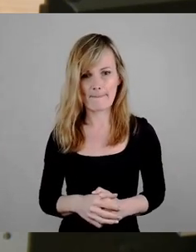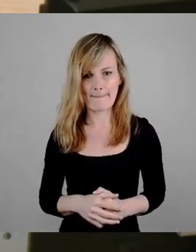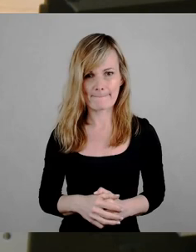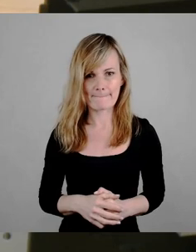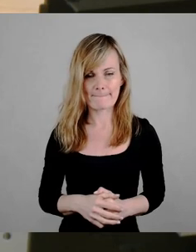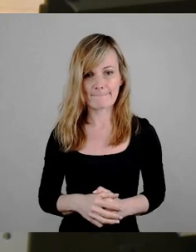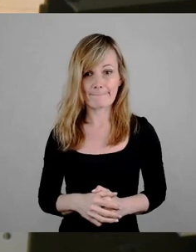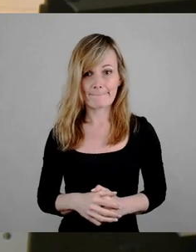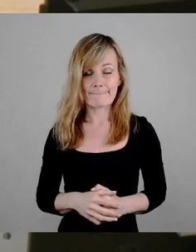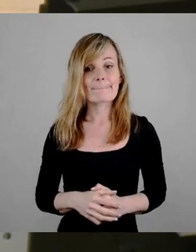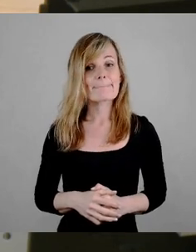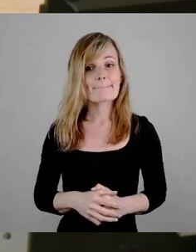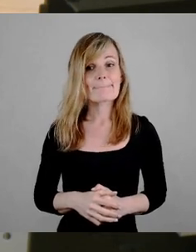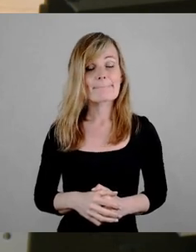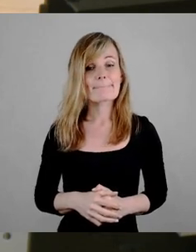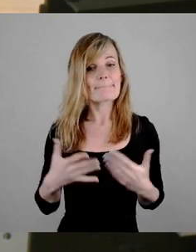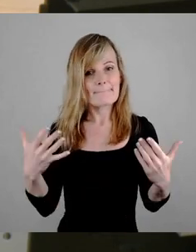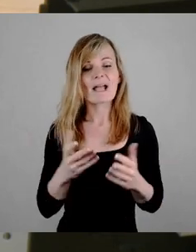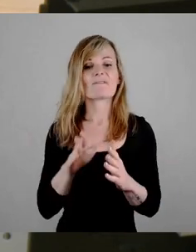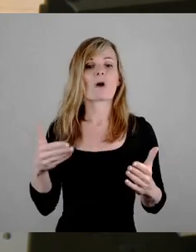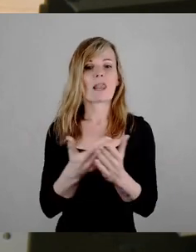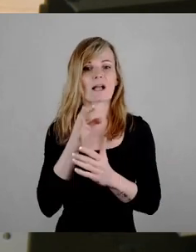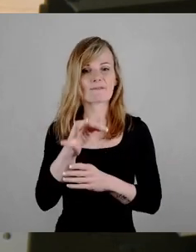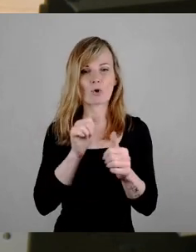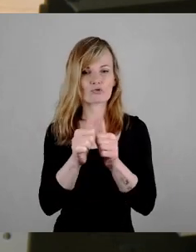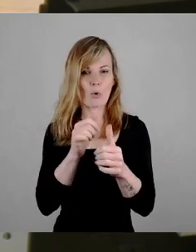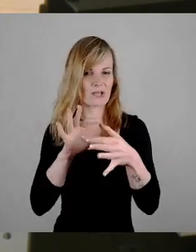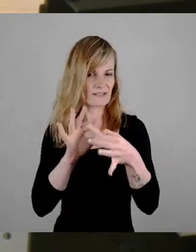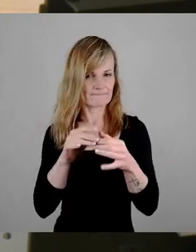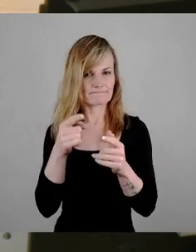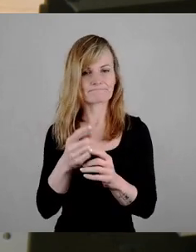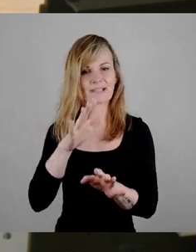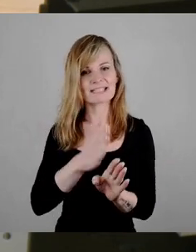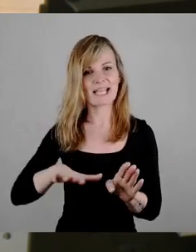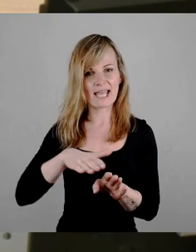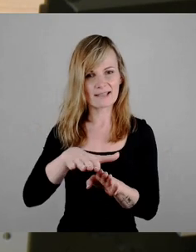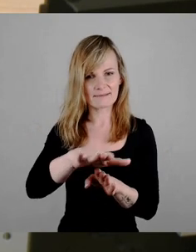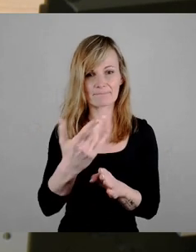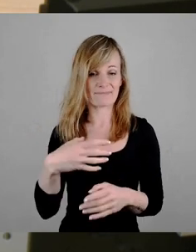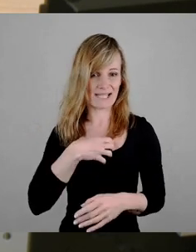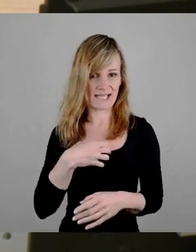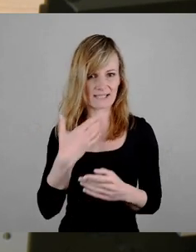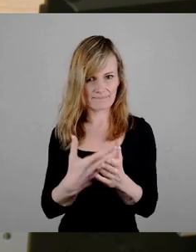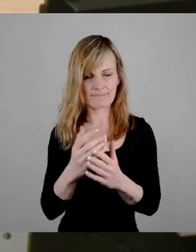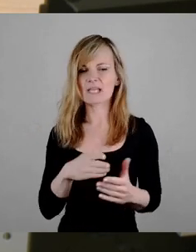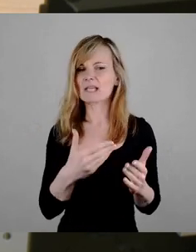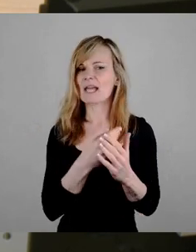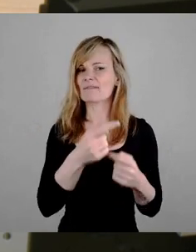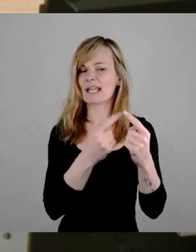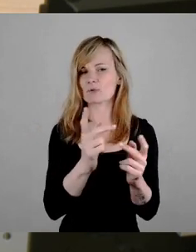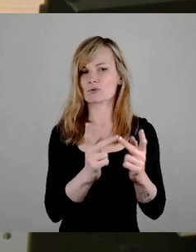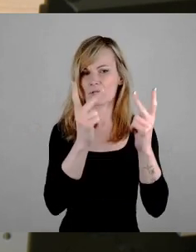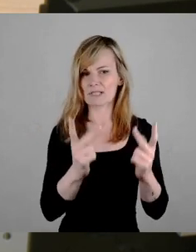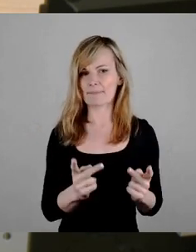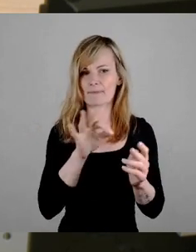zum Sport Skaten in Dresden. Das vorliegende Entwicklungskonzept für Skateanlagen in der Landeshauptstadt